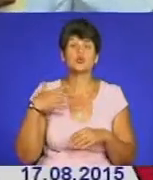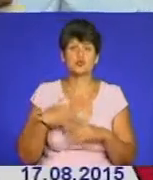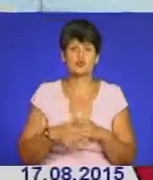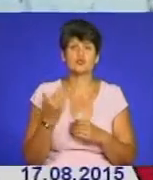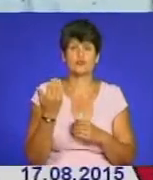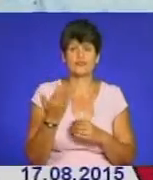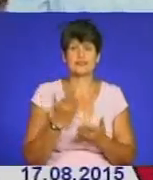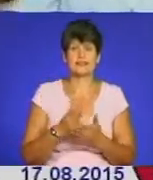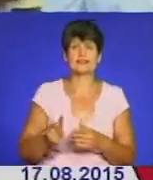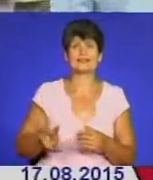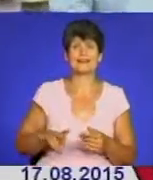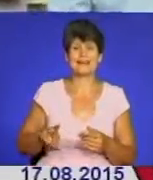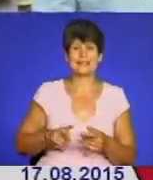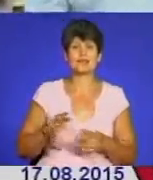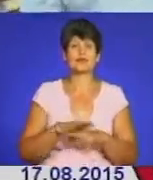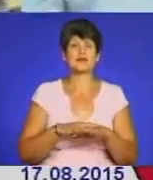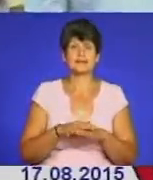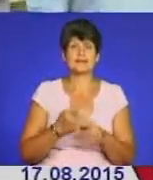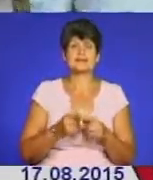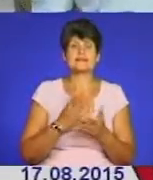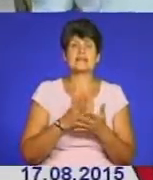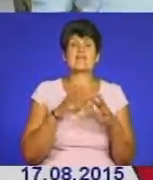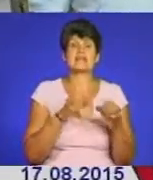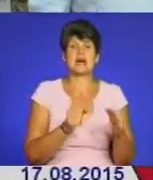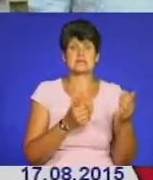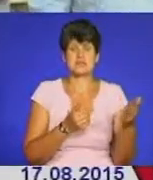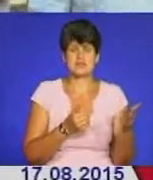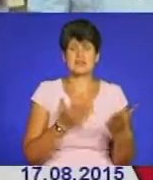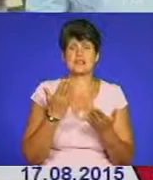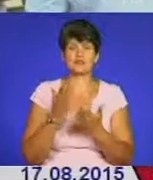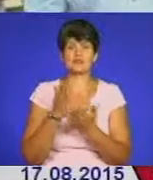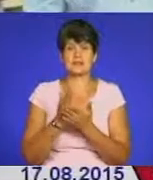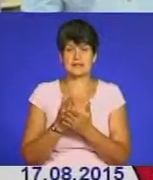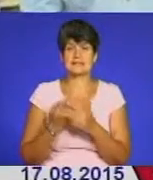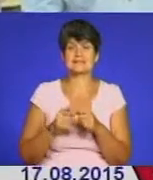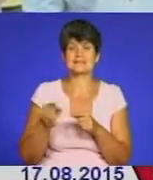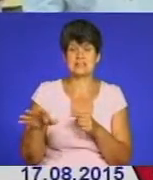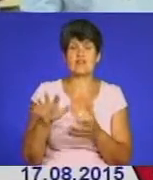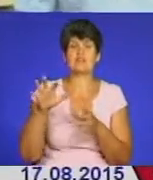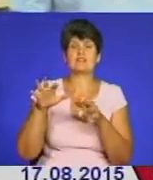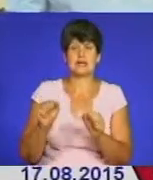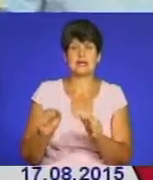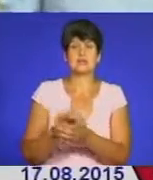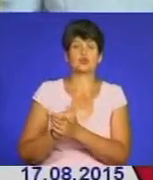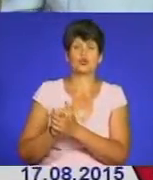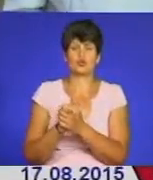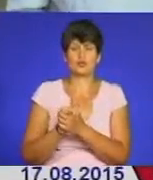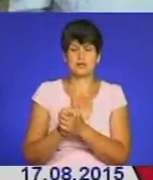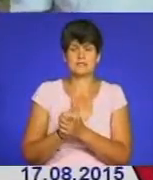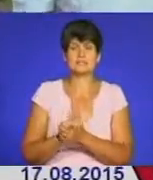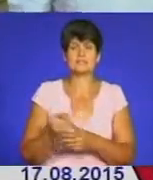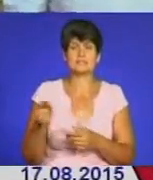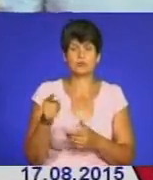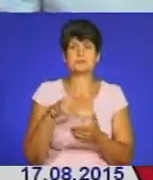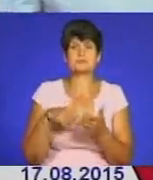директором ринку, але йдеться про власність, так? Якщо є це власність товариства «Тернопільський міський